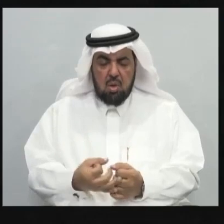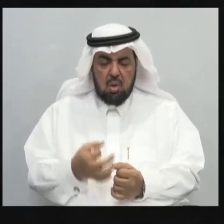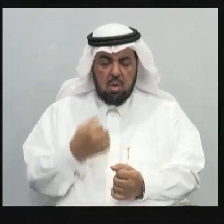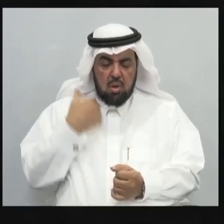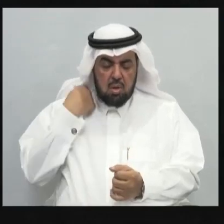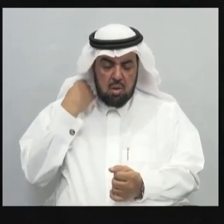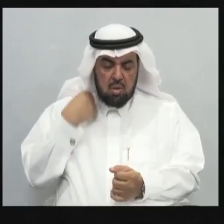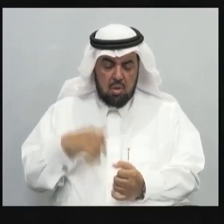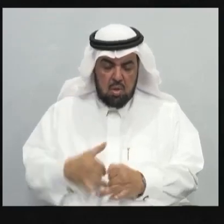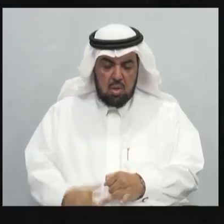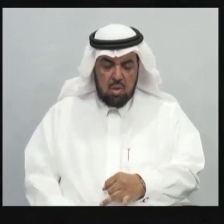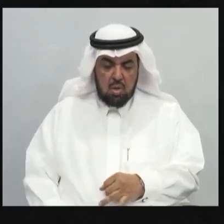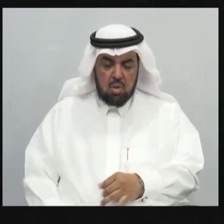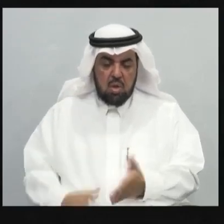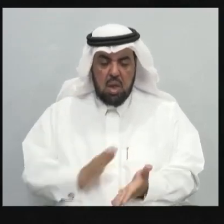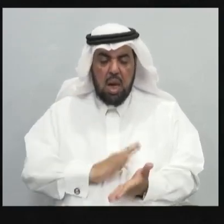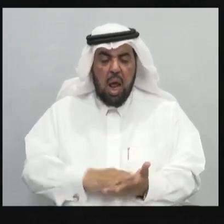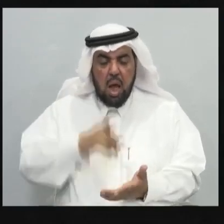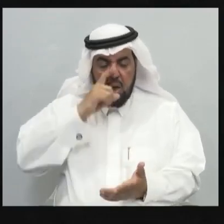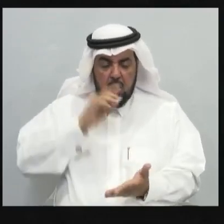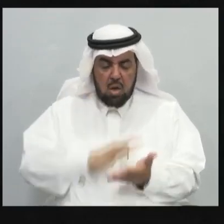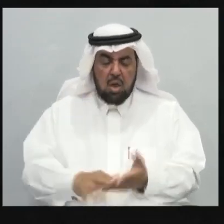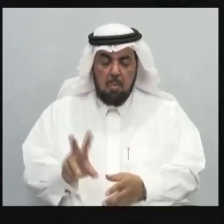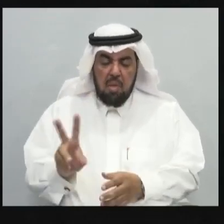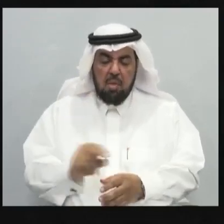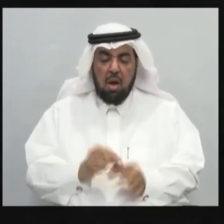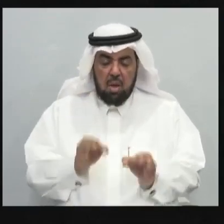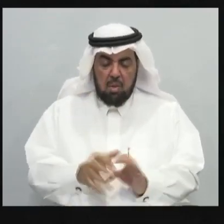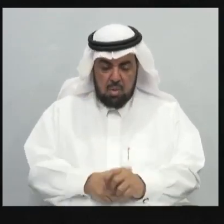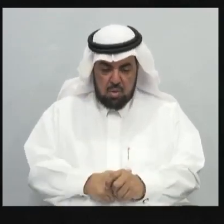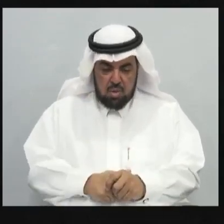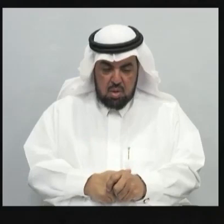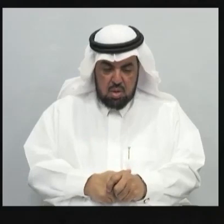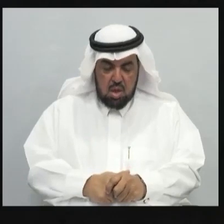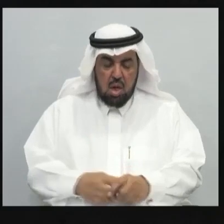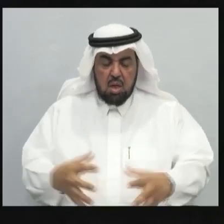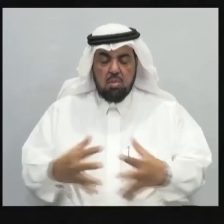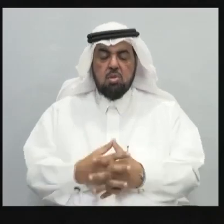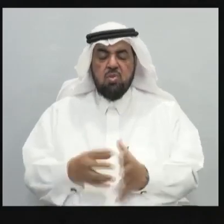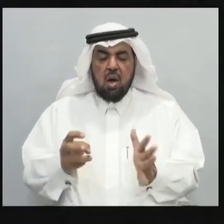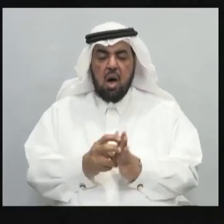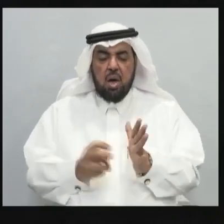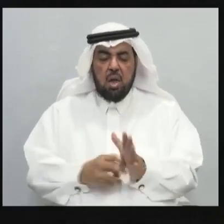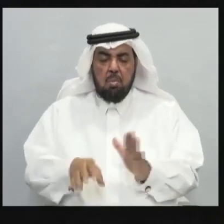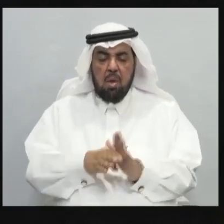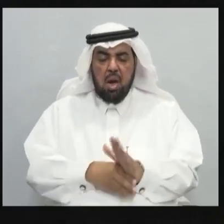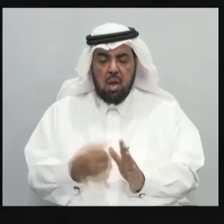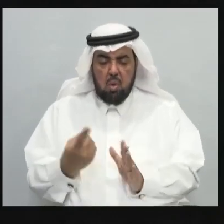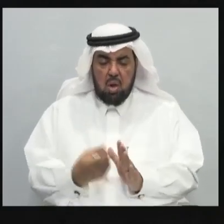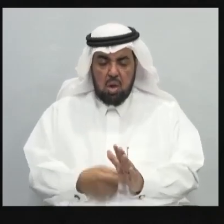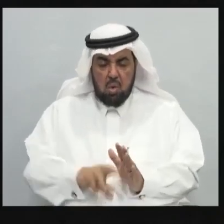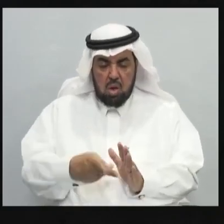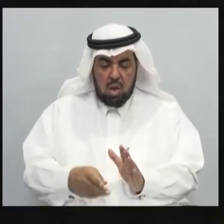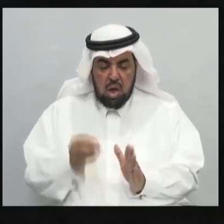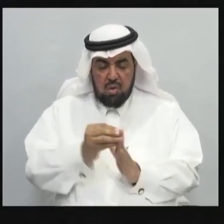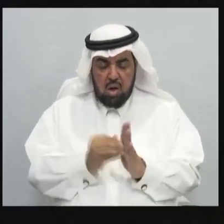عبر الويب ان تكون نسختين متطابقتين تماما لماذا لانك ستدمج في قاعده بيانات واحده وفي حال اختلاف